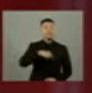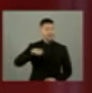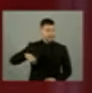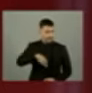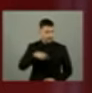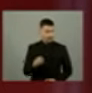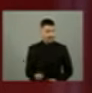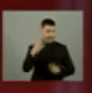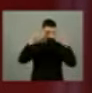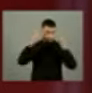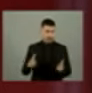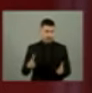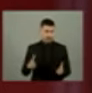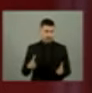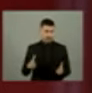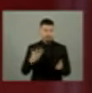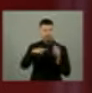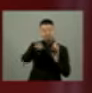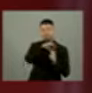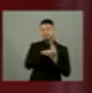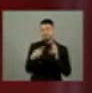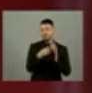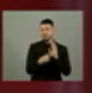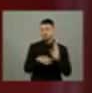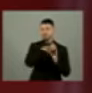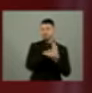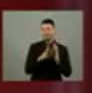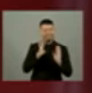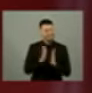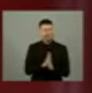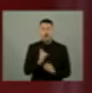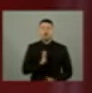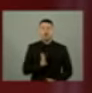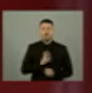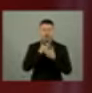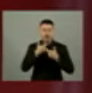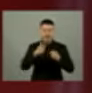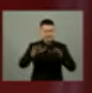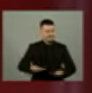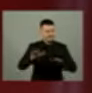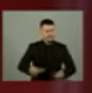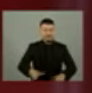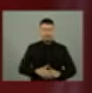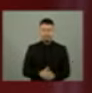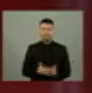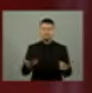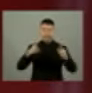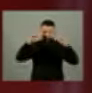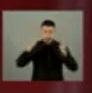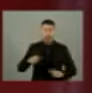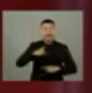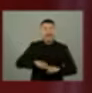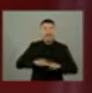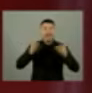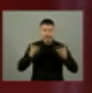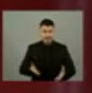αξιωματικής αντιπολίτευσης, τουλάχιστον για το ΣΥΡΙΖΑ, με βάση τα δημοσκοπικά ευρήματα. Δημήτρη. Ναι, να